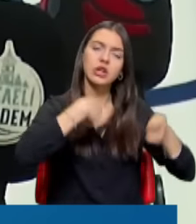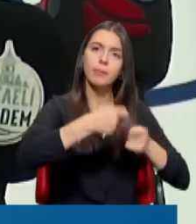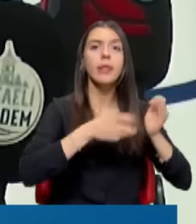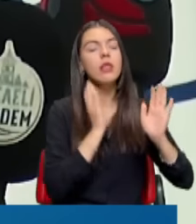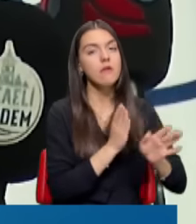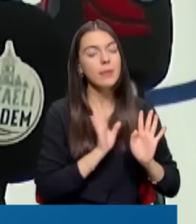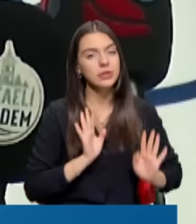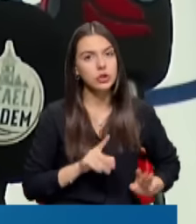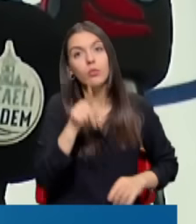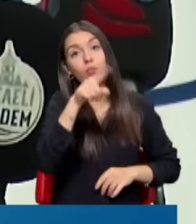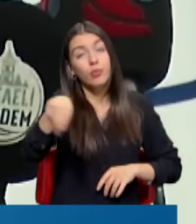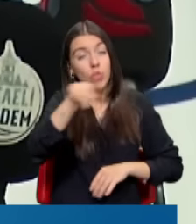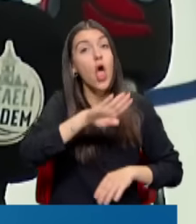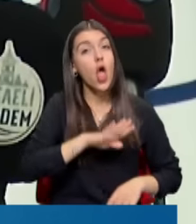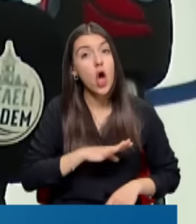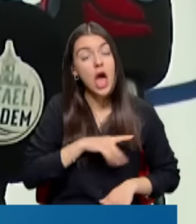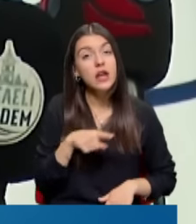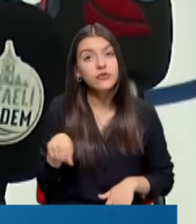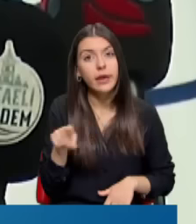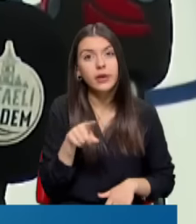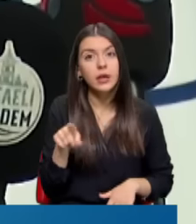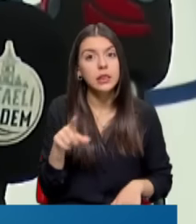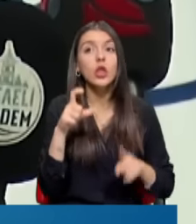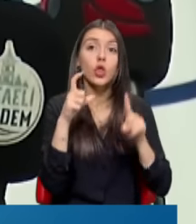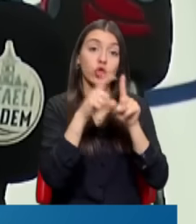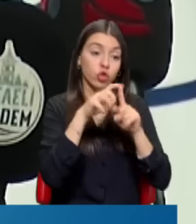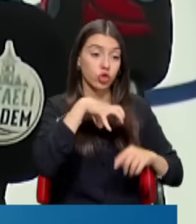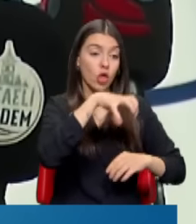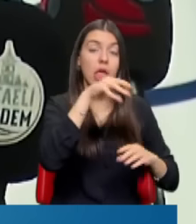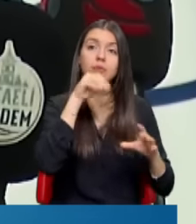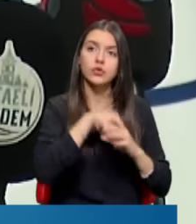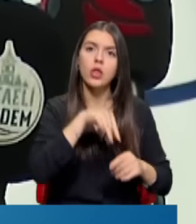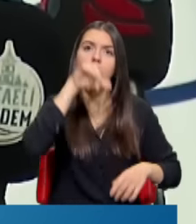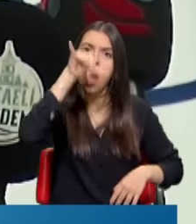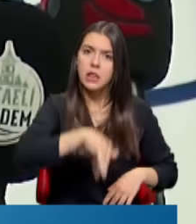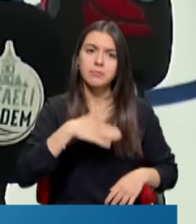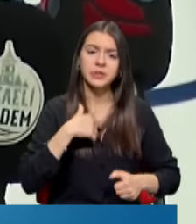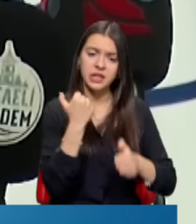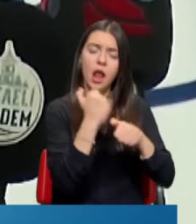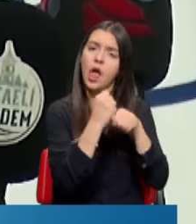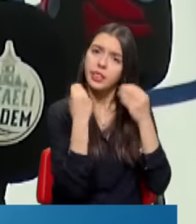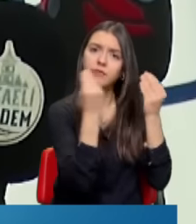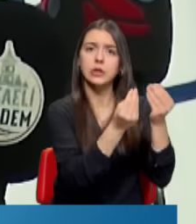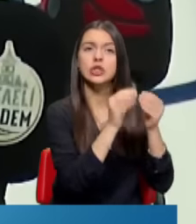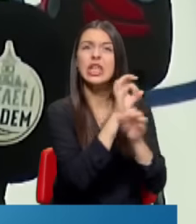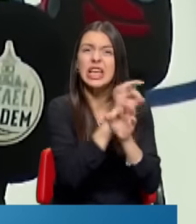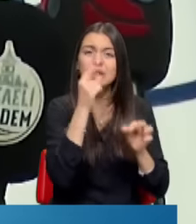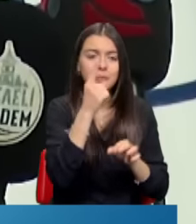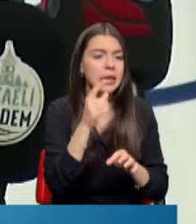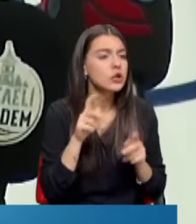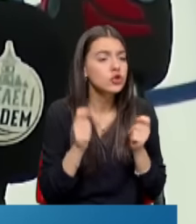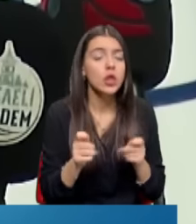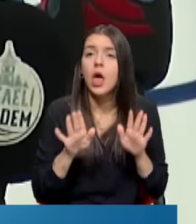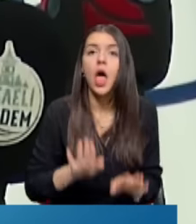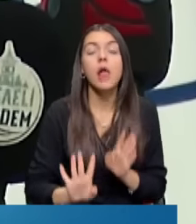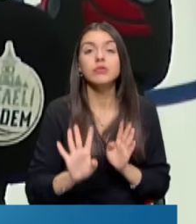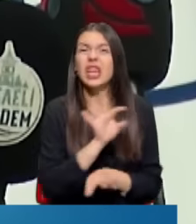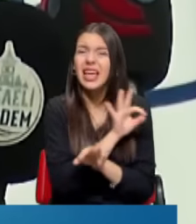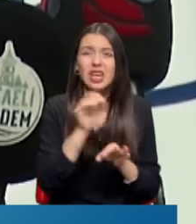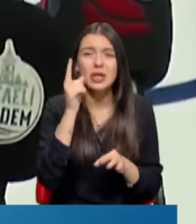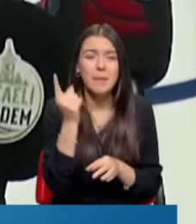edeceğiz. Ve oradaki öğrencilerimizin dönem sonuna kadar hakları bizim garantimiz altındadır. Hiçbir şekilde mağdur edilmeyecektir.